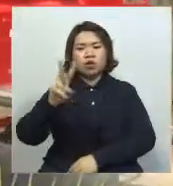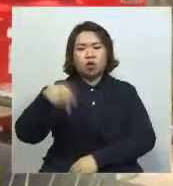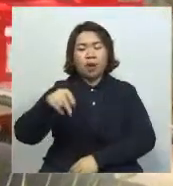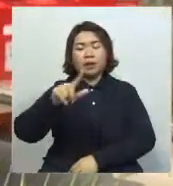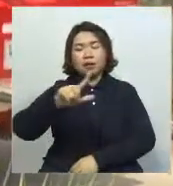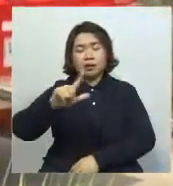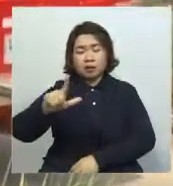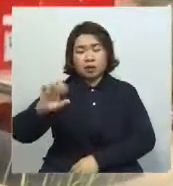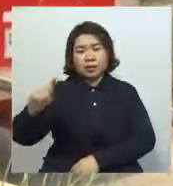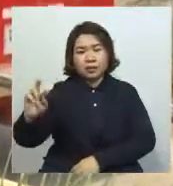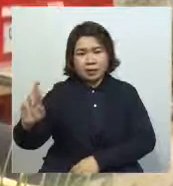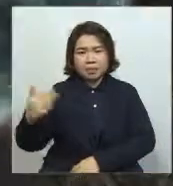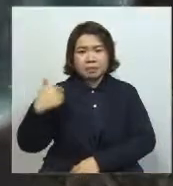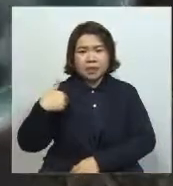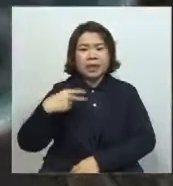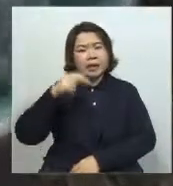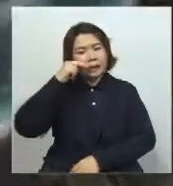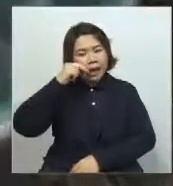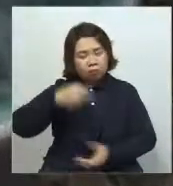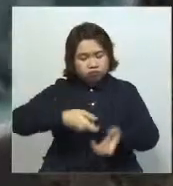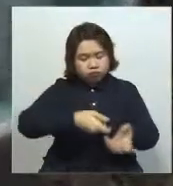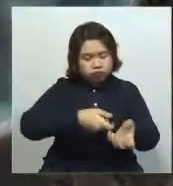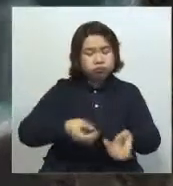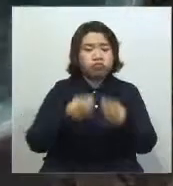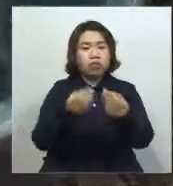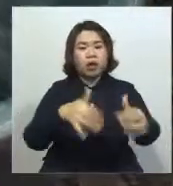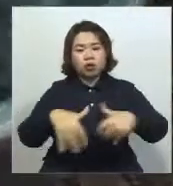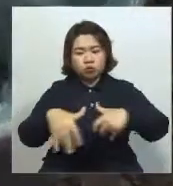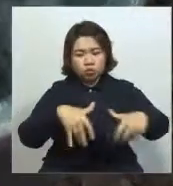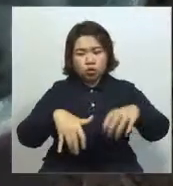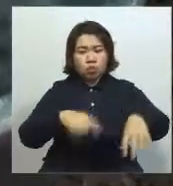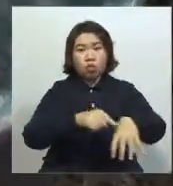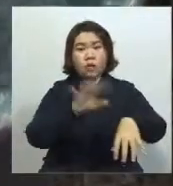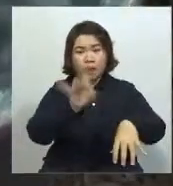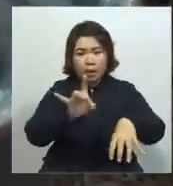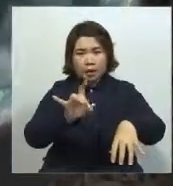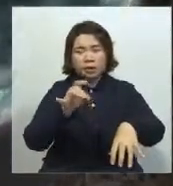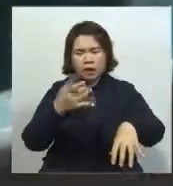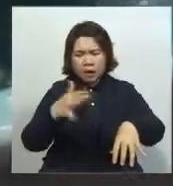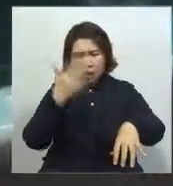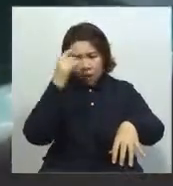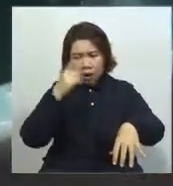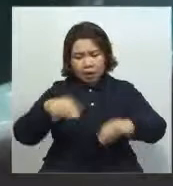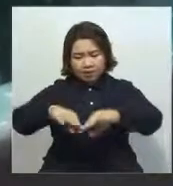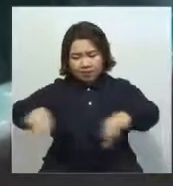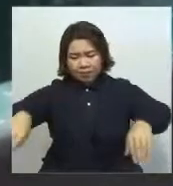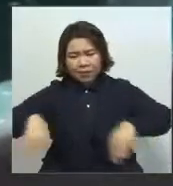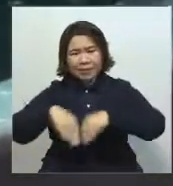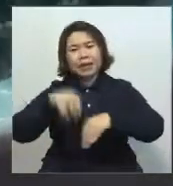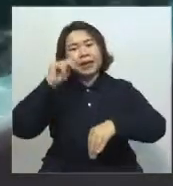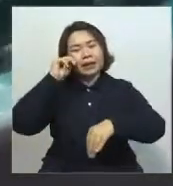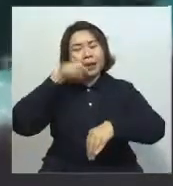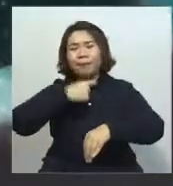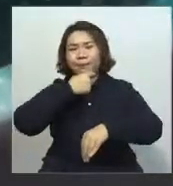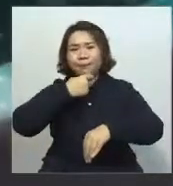ตรค่ะไปแจกจ่ายให้กับชาวบ้านที่บ้านซับม่วงหมู่ที่8ตำบลโพนทองหลังจากน้ำในอ่างหินลับมีด